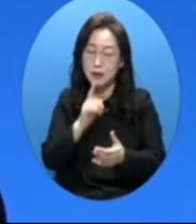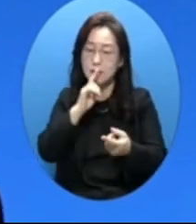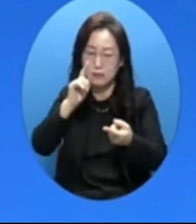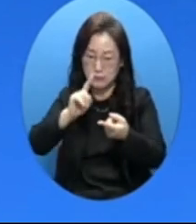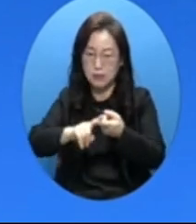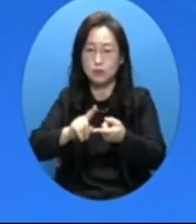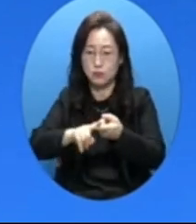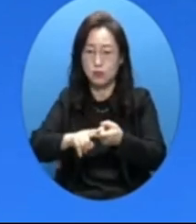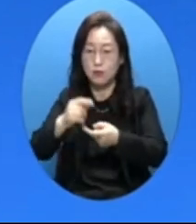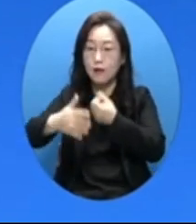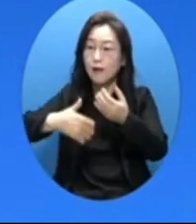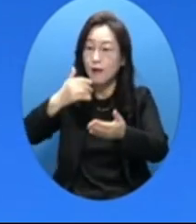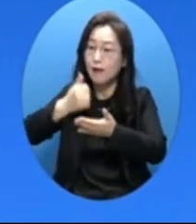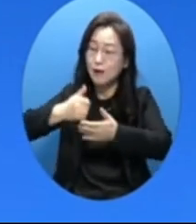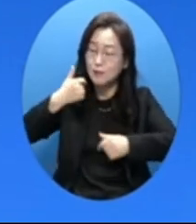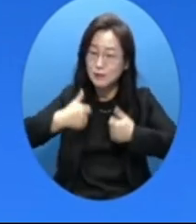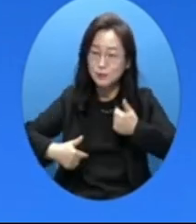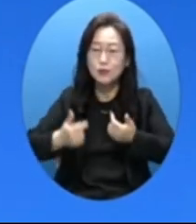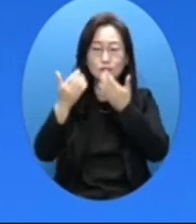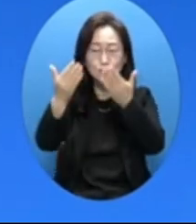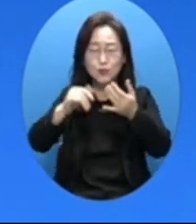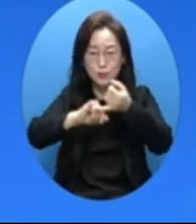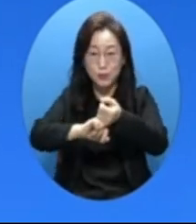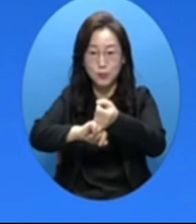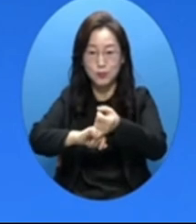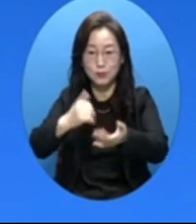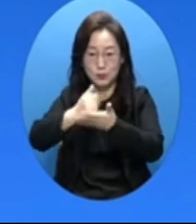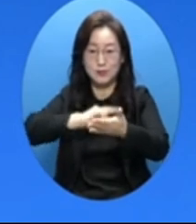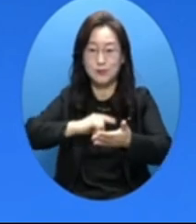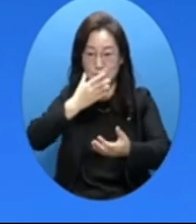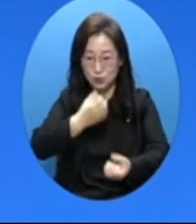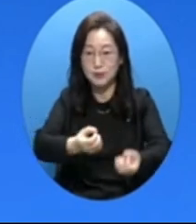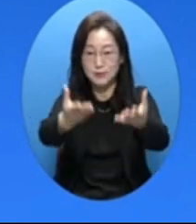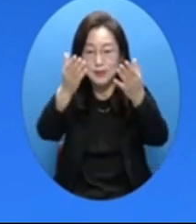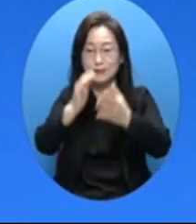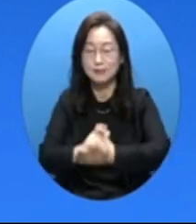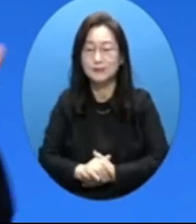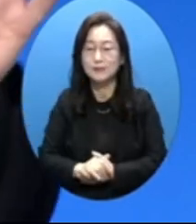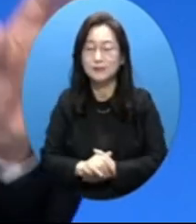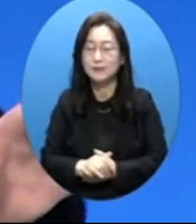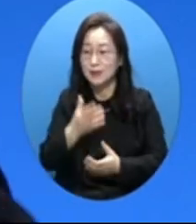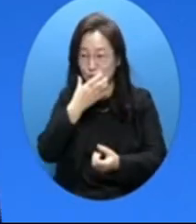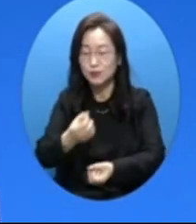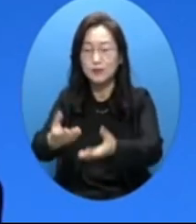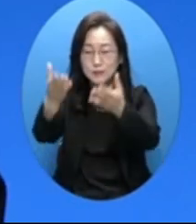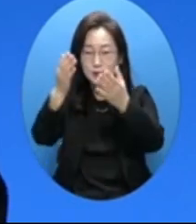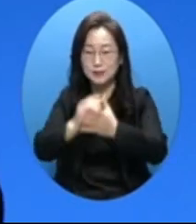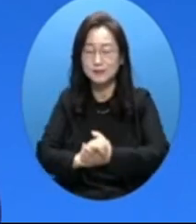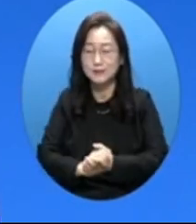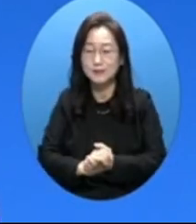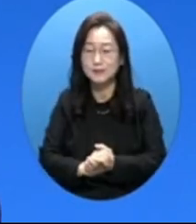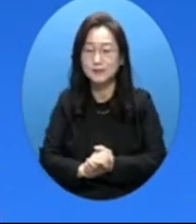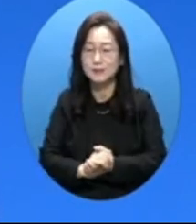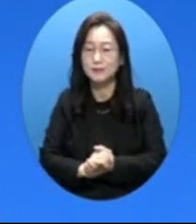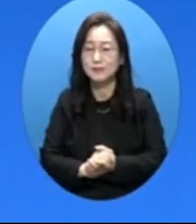하나님의 기쁜 시간은 믿음의 사람들이 다 되시기를 주님의 이름으로 축원합니다 축원합니다